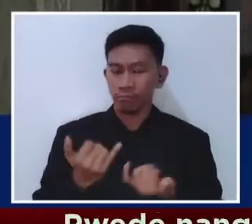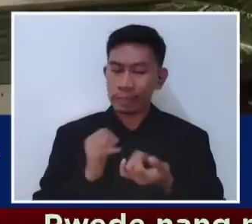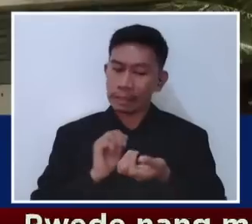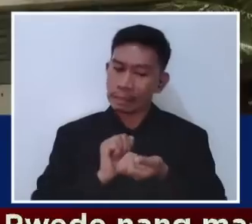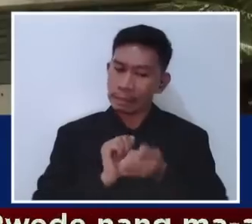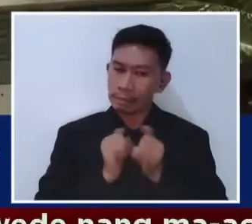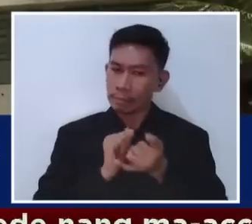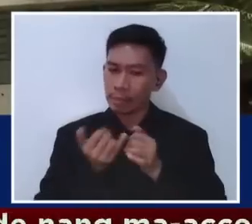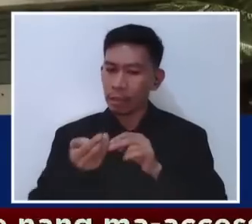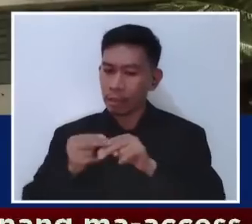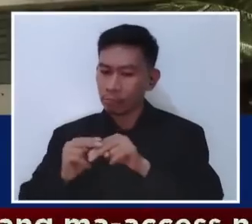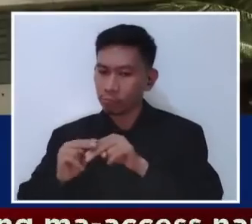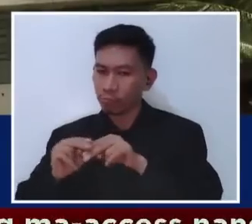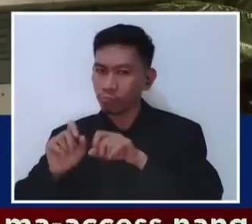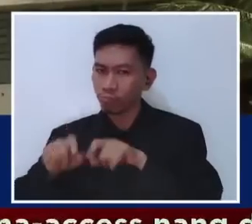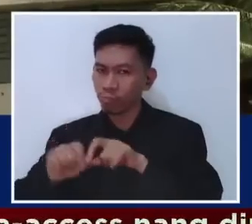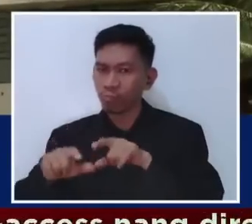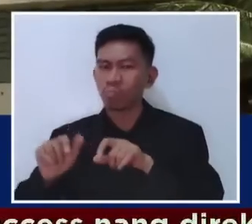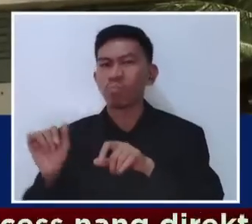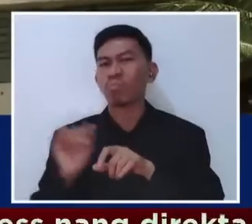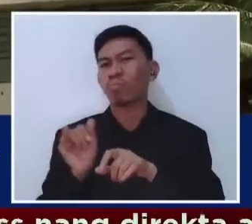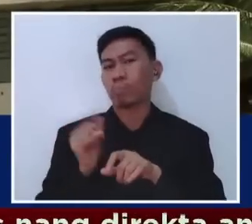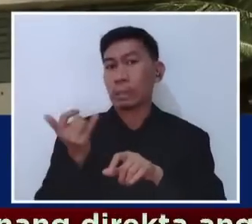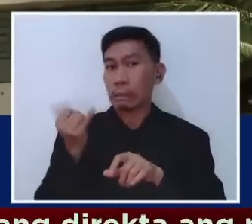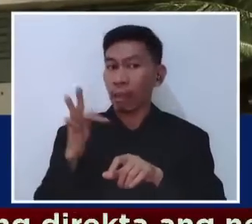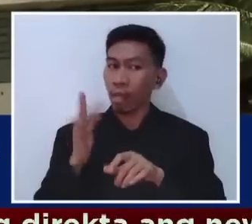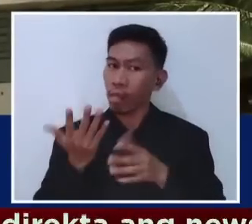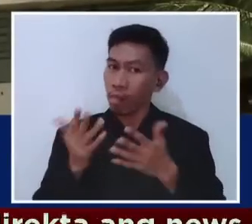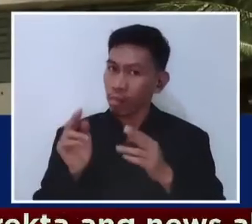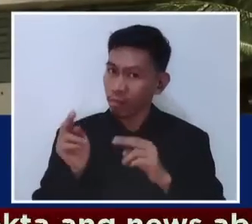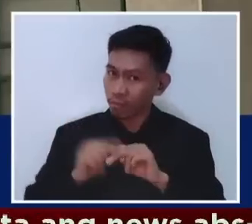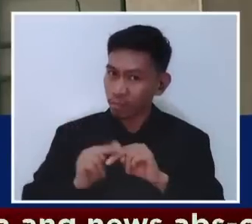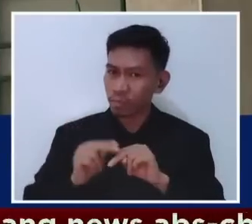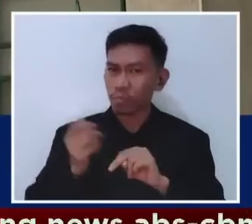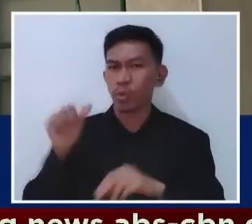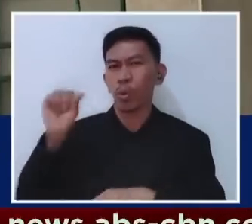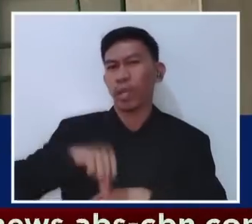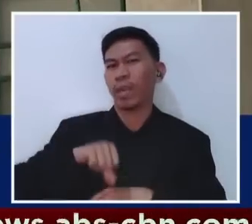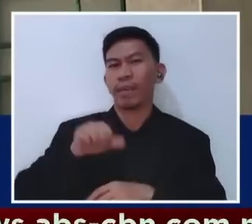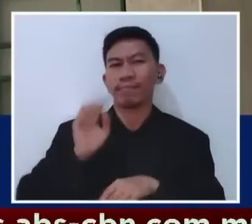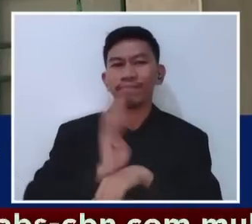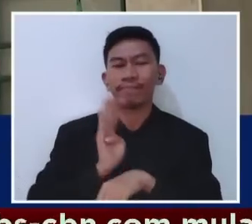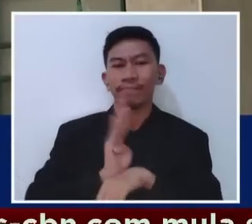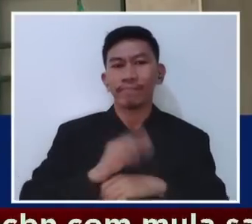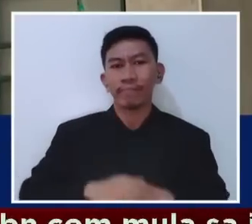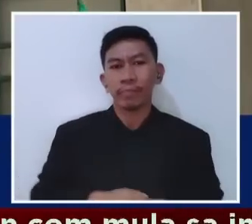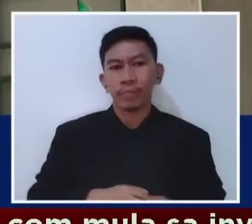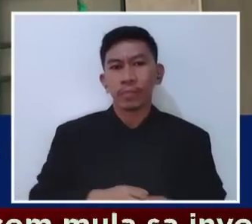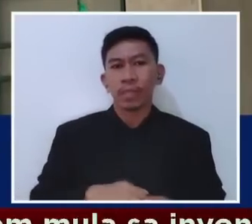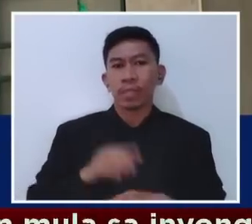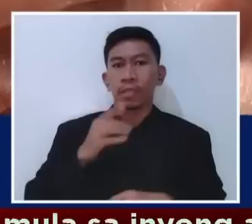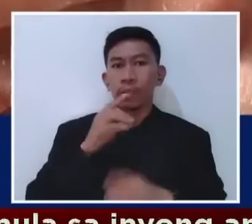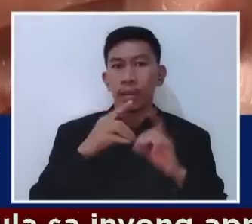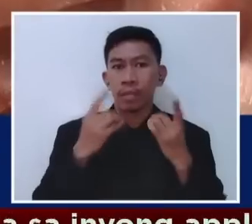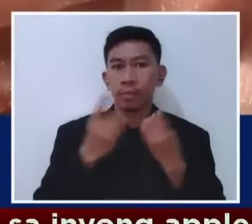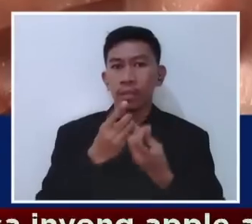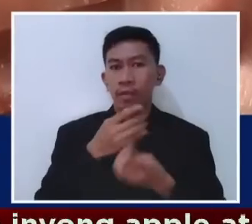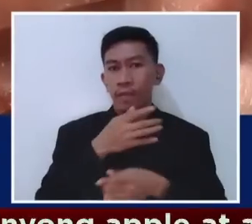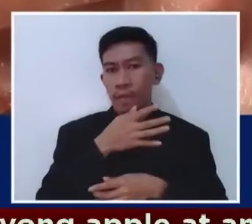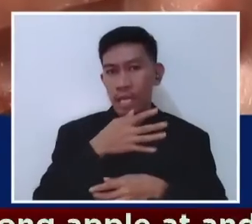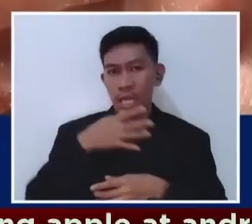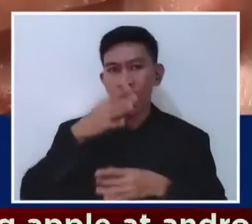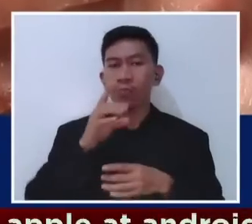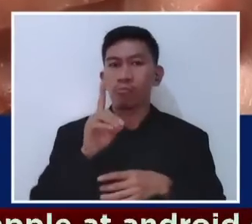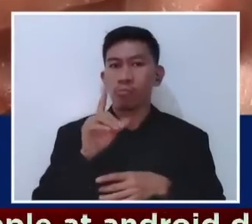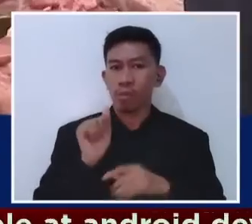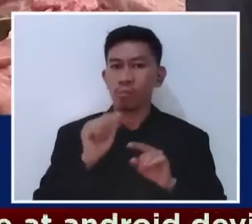kami. Aminado ang DA na hindi pa agad-agad maibabalik sa dating presyo ang baboy na umabot